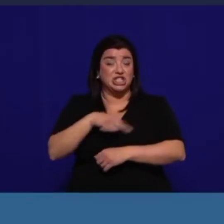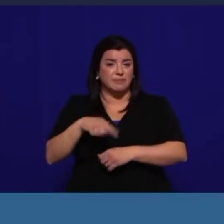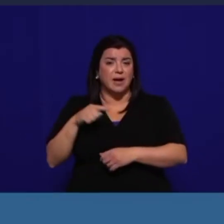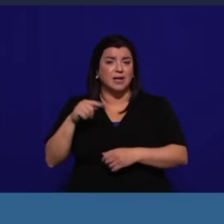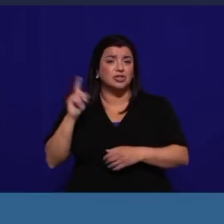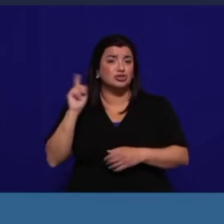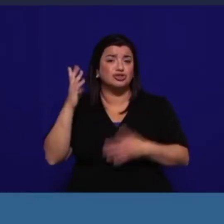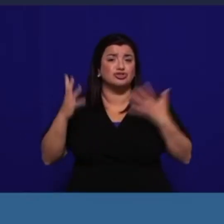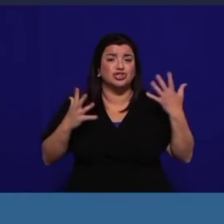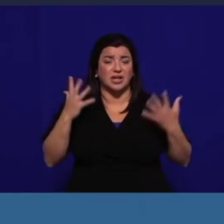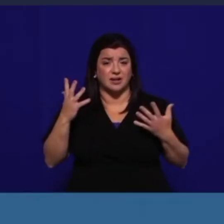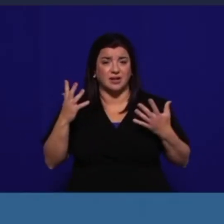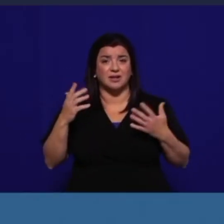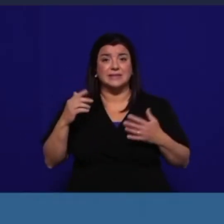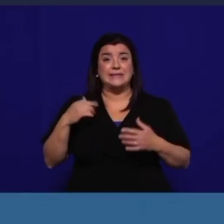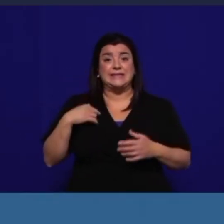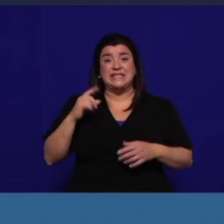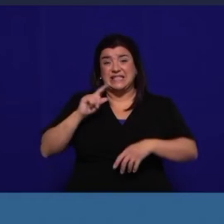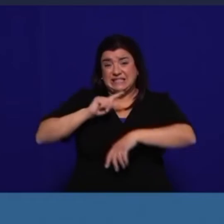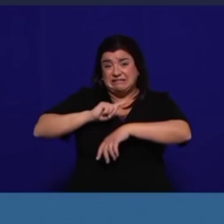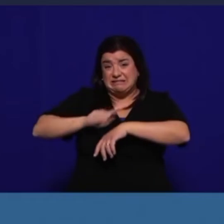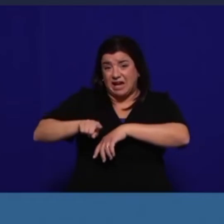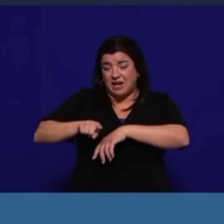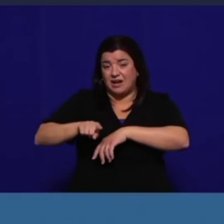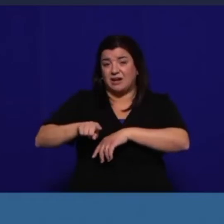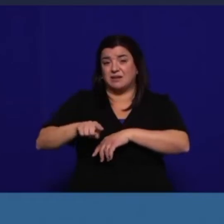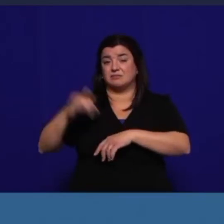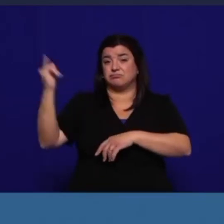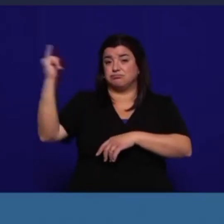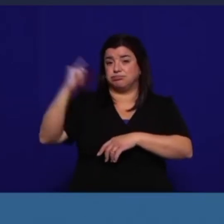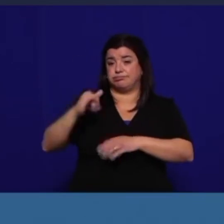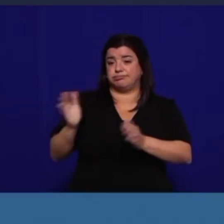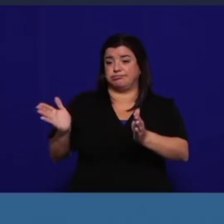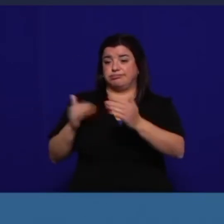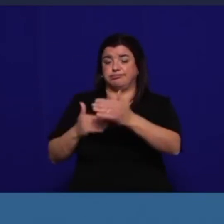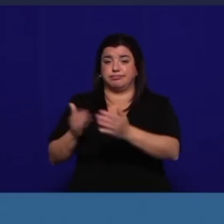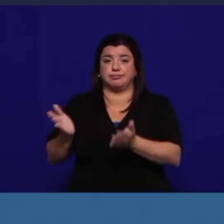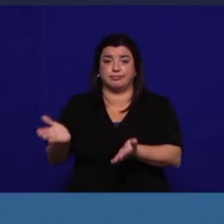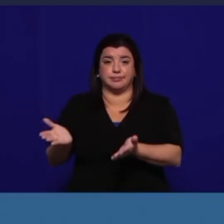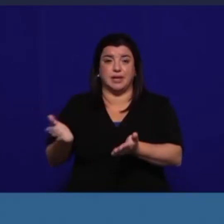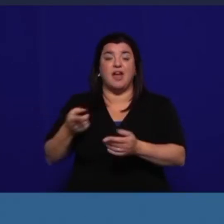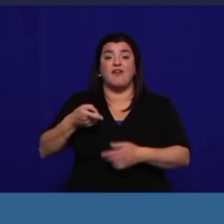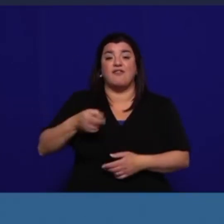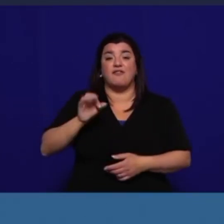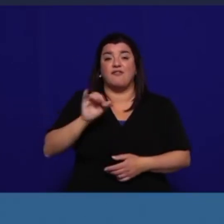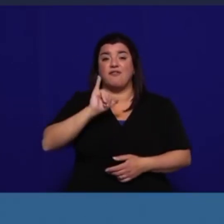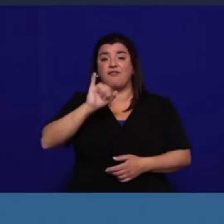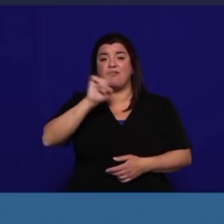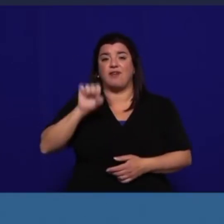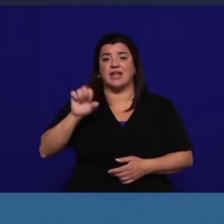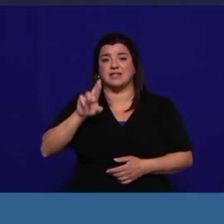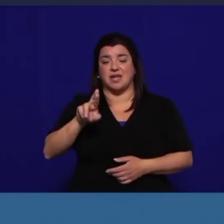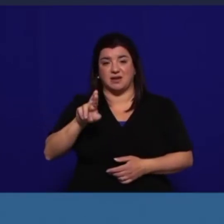kien li kellna delay qasira ħafna ta' dawk l-ammonti ta' Pfizer vaccines li kellhom jiġu allura